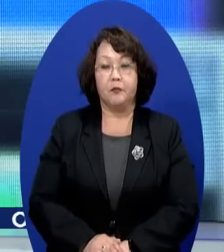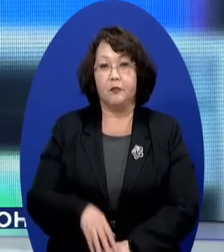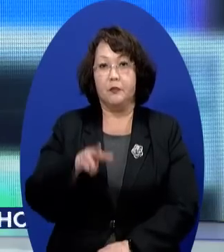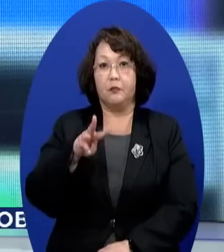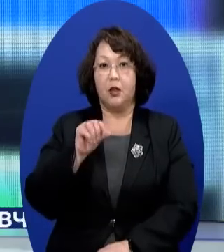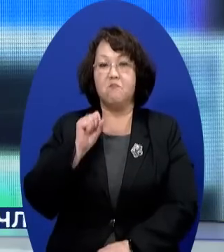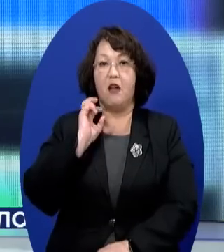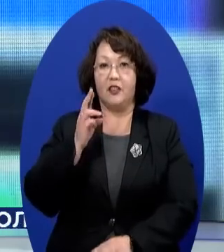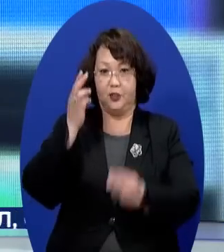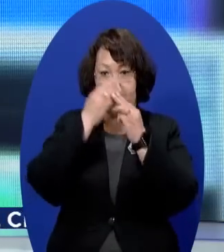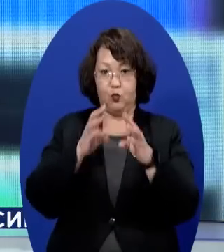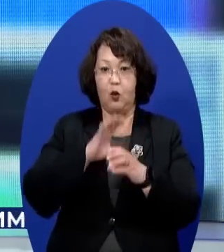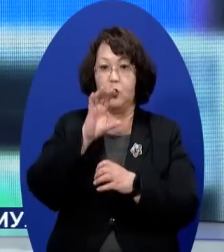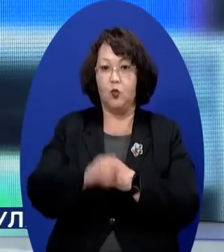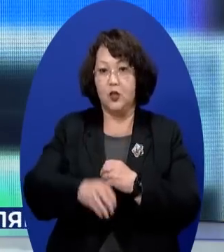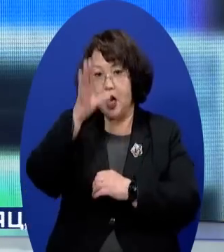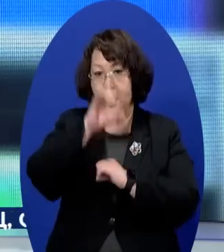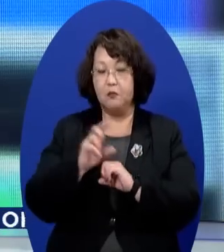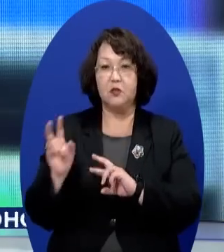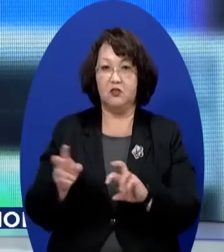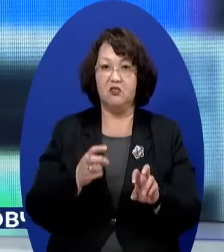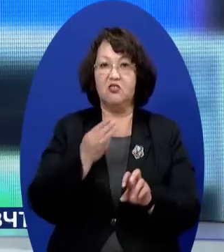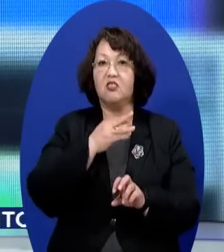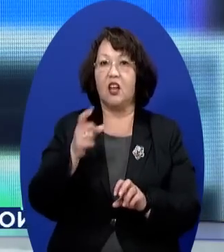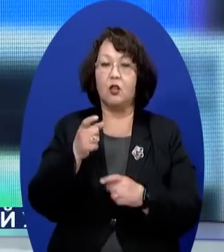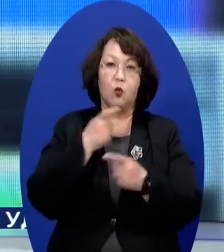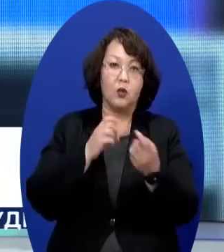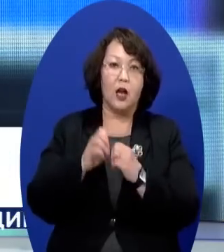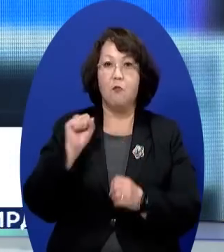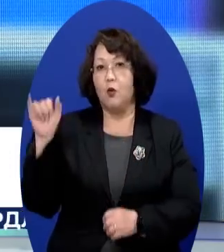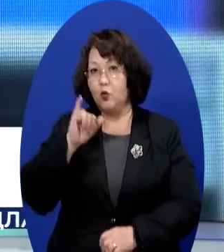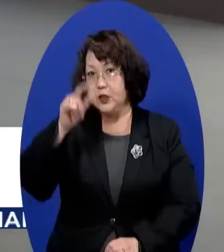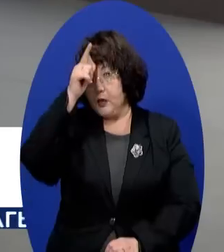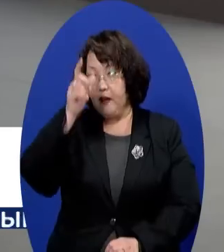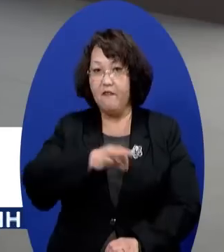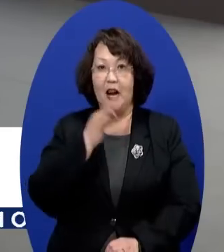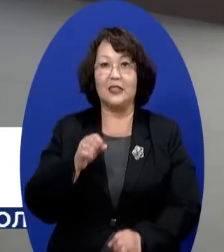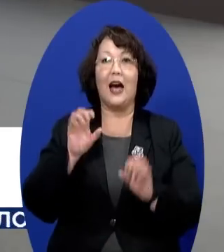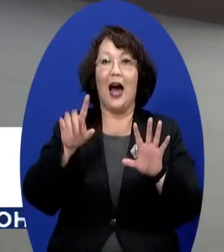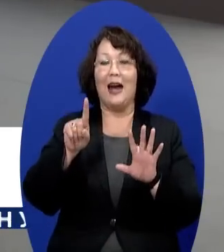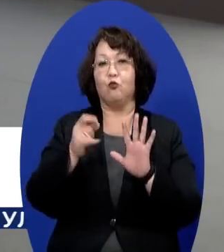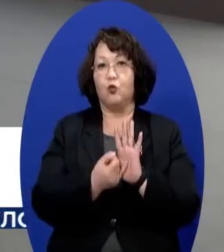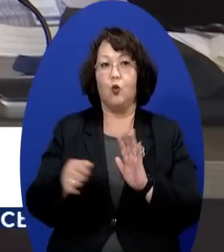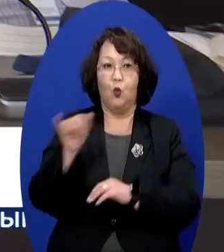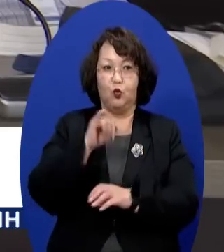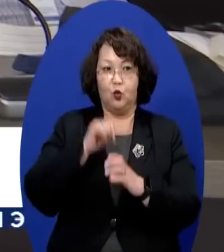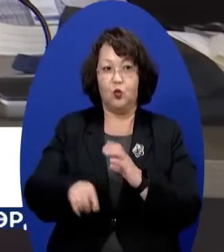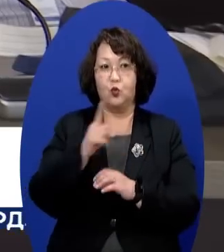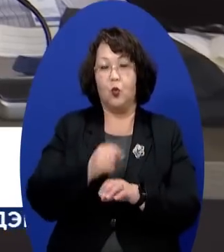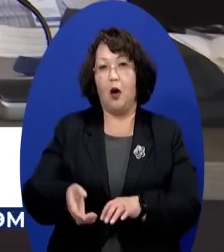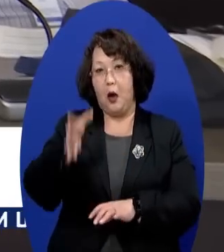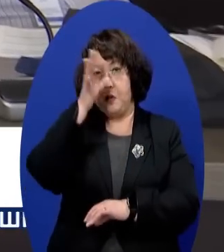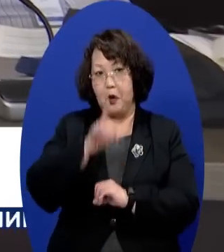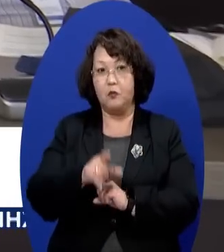Математикийн шинжлэх ухааны олон улсын эрдэм шинжилгээний хурал манай улсад болж байна. За энэ жил Америк нэгдсэн улс, Герман, Франц зэрэг 16 орны 100 гаруй эрдэмтэн